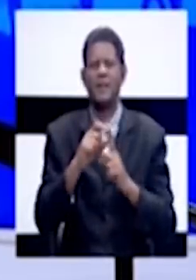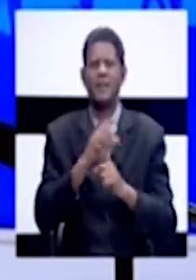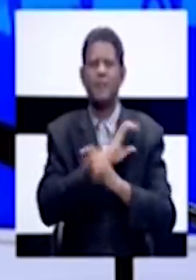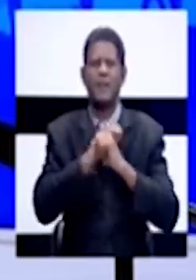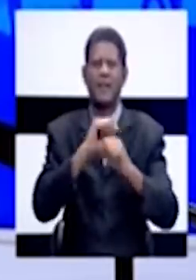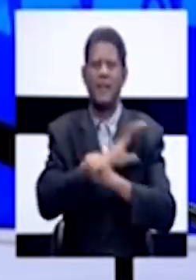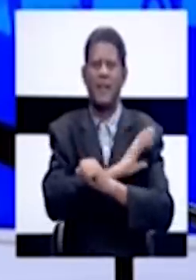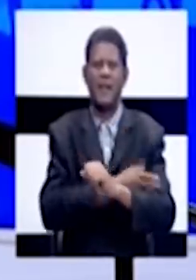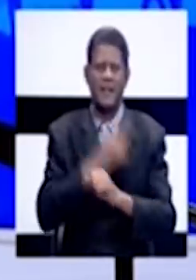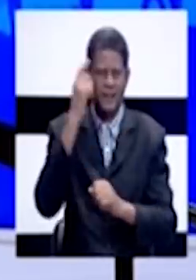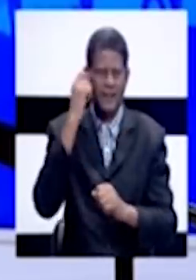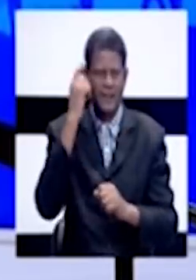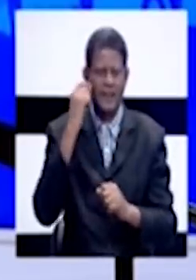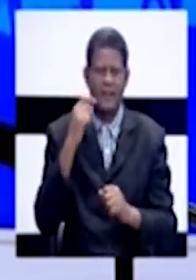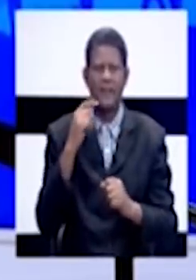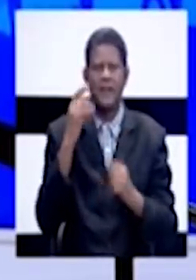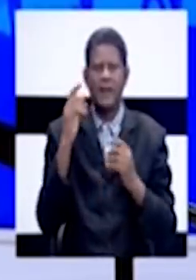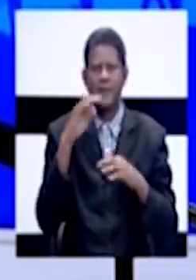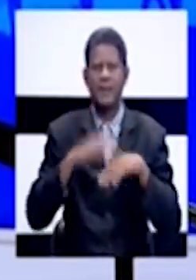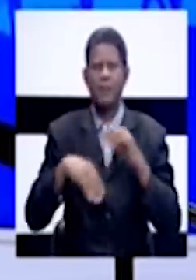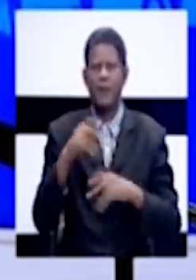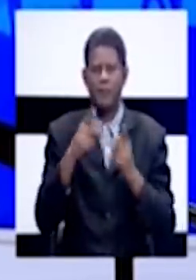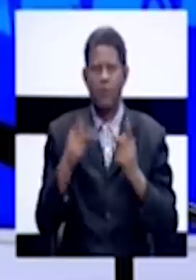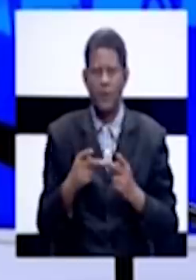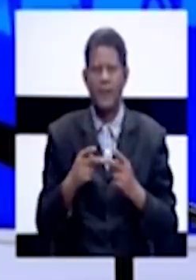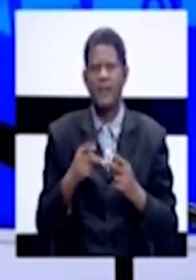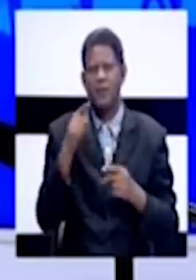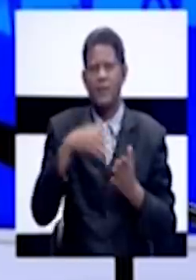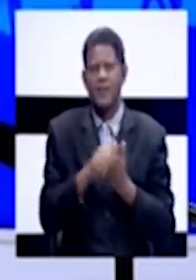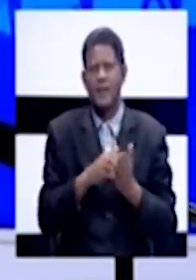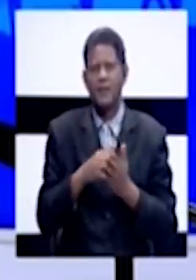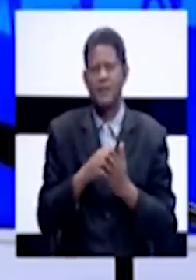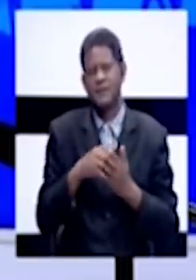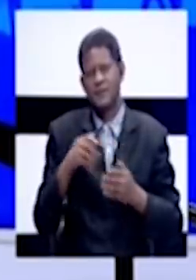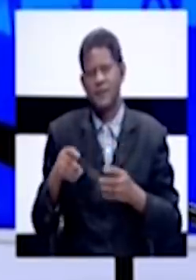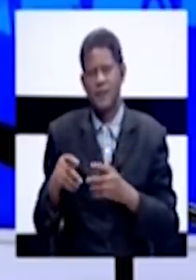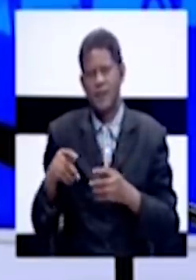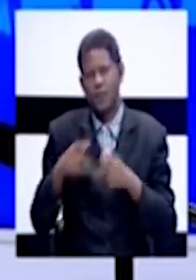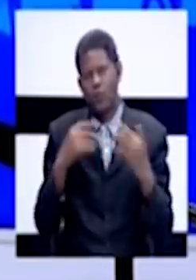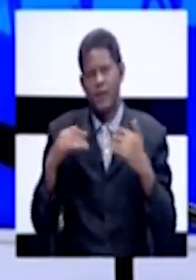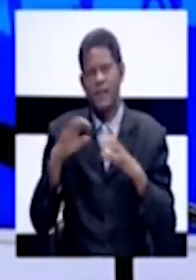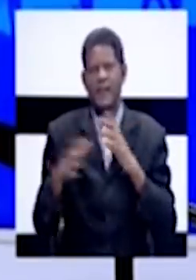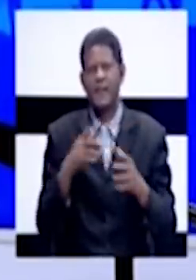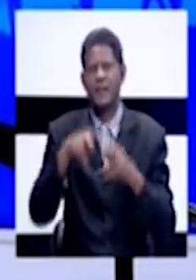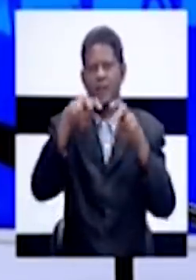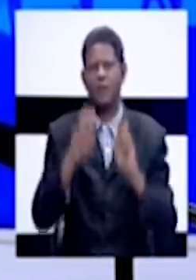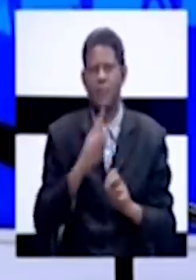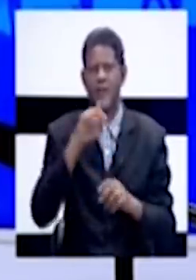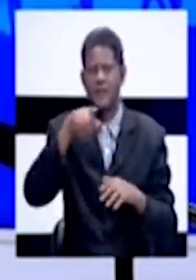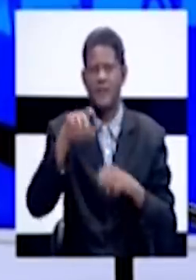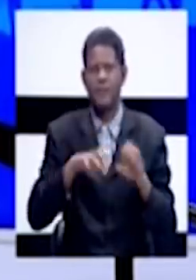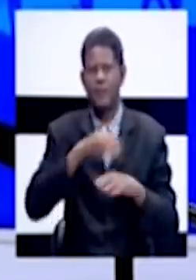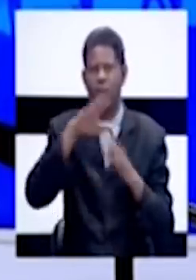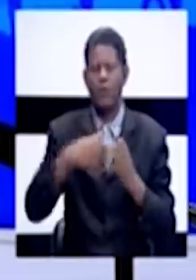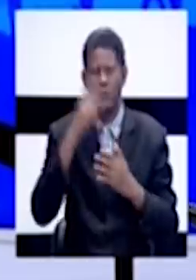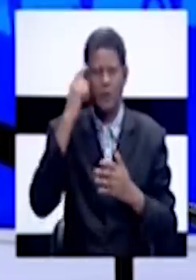قبرة قبرة صديق حزون أبتعملنا قزيان بوتان نعوم زاد داخم كدوك قبلنا كنك أورومينا زين مقبار كلو تقراوي